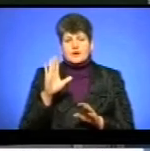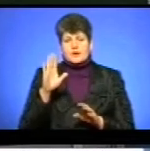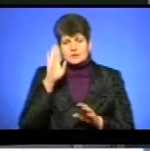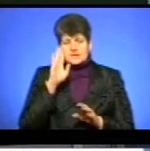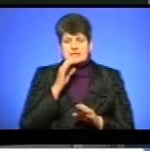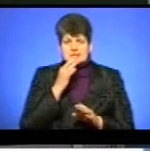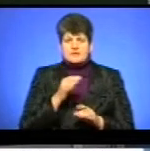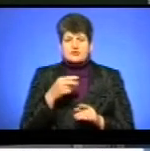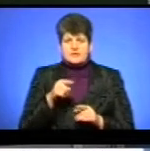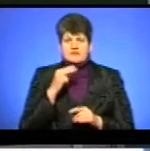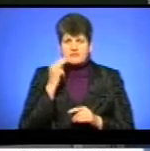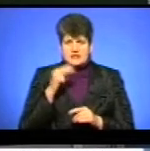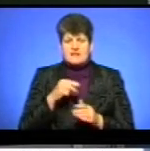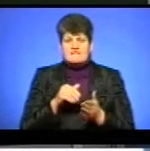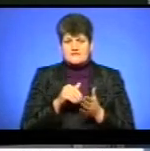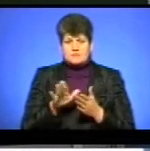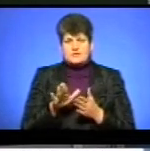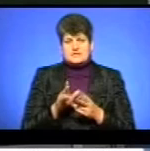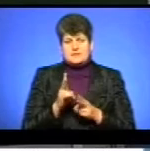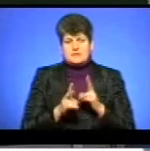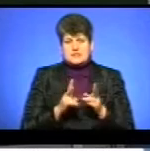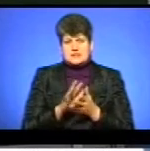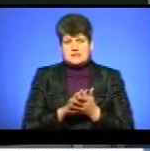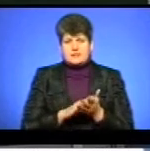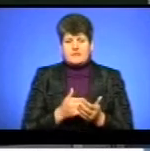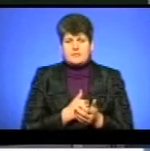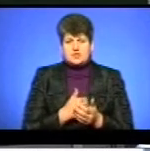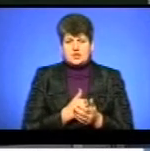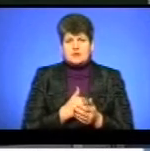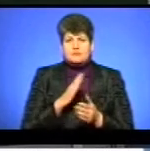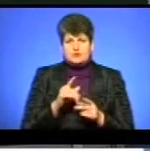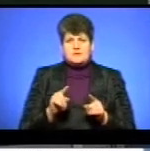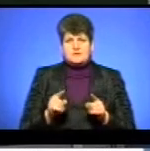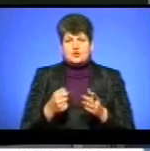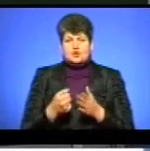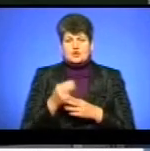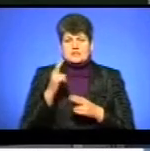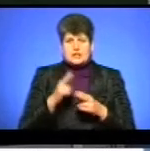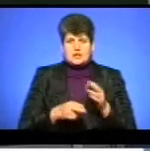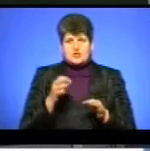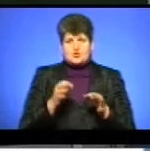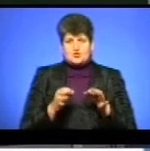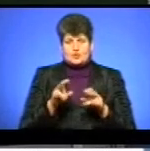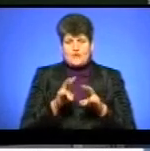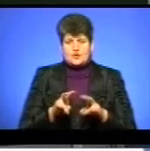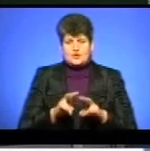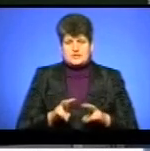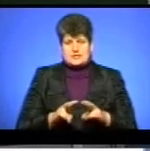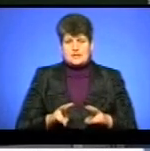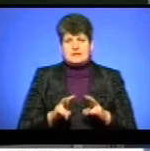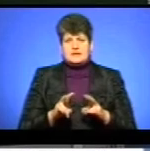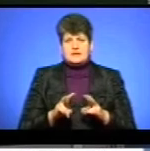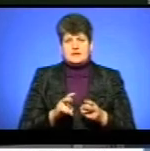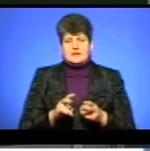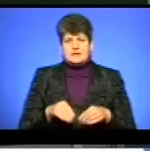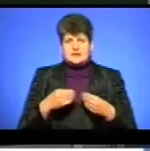вину, відмовився від розгляду апеляційної заяви і виявив бажання бути під вартою до закінчення досудового розслідування і винесення